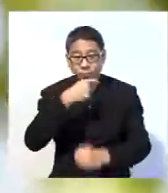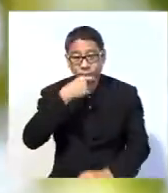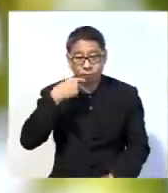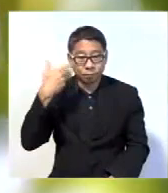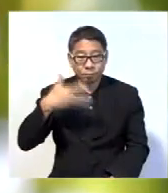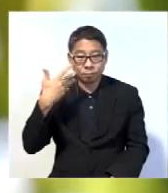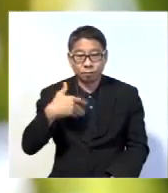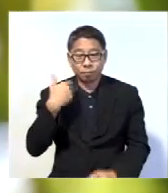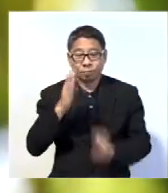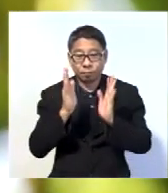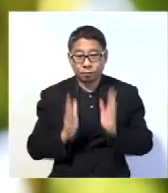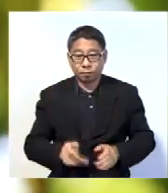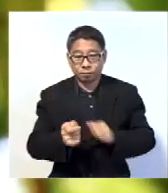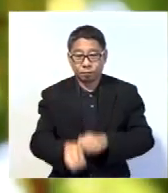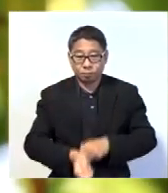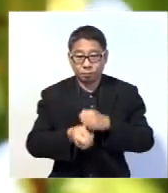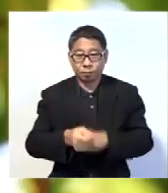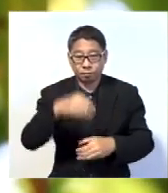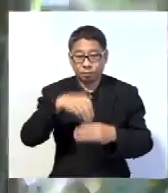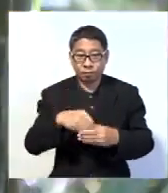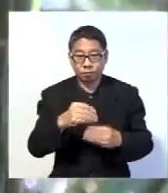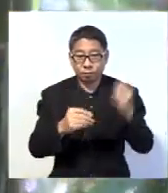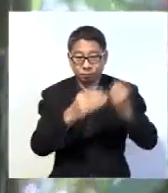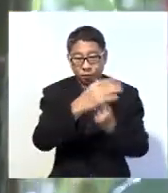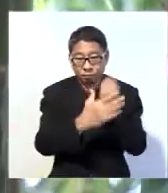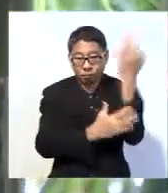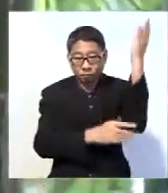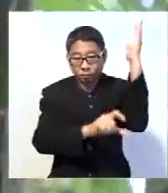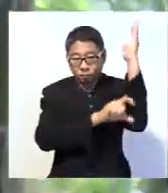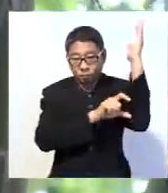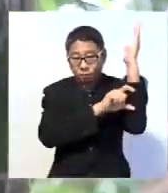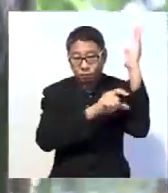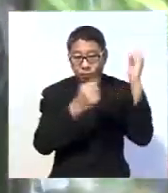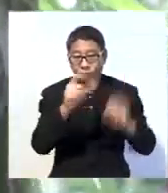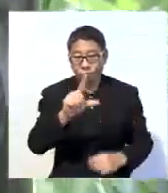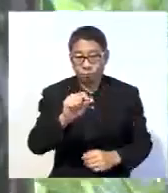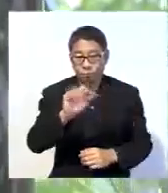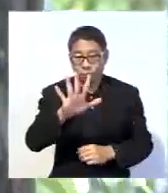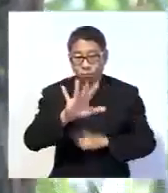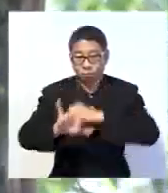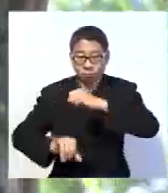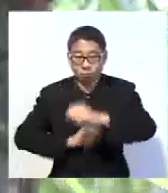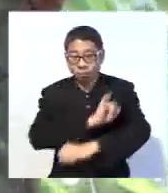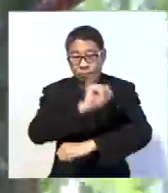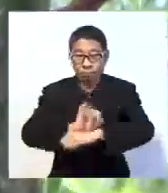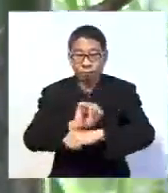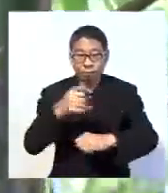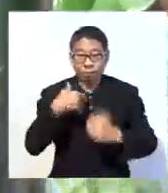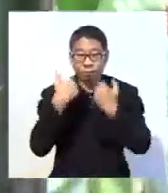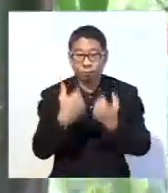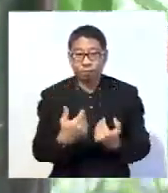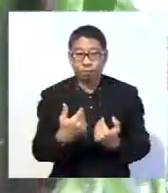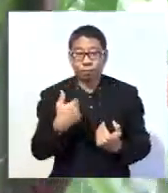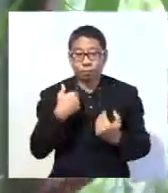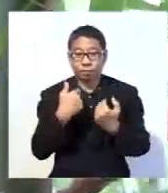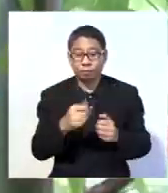ยนายพงเทพชัยอ่อนเกษตรกรผู้ปลูกไผ่สร้างหม่นบนพื้นที่กว่า25ไร่ในตำบลหาดสองแ